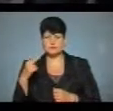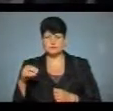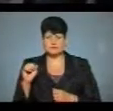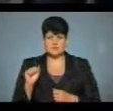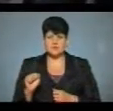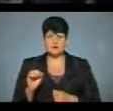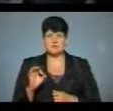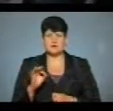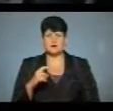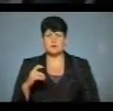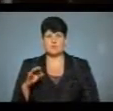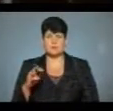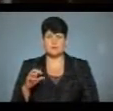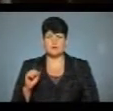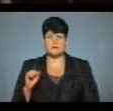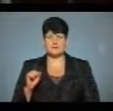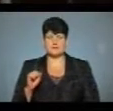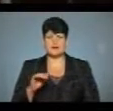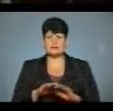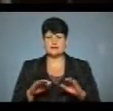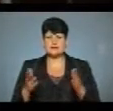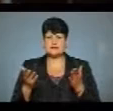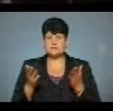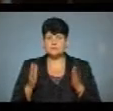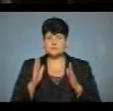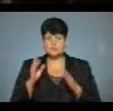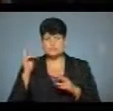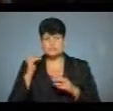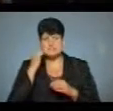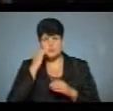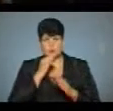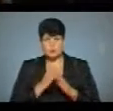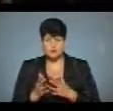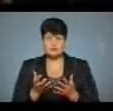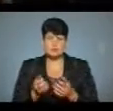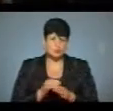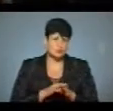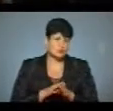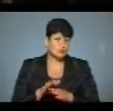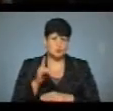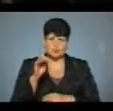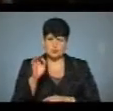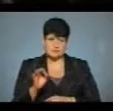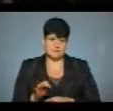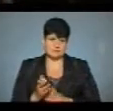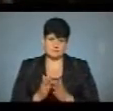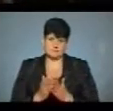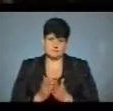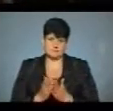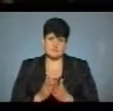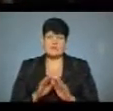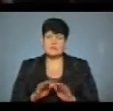адміністрації Ольга Хома. Учні, які йдуть за старою програмою, отримують 100% підручники.